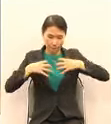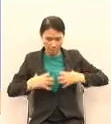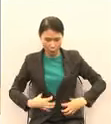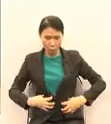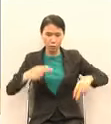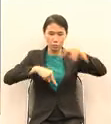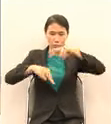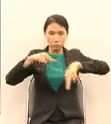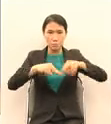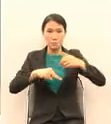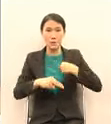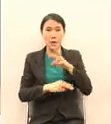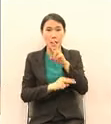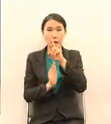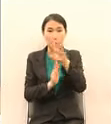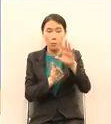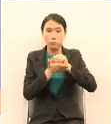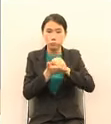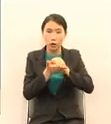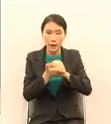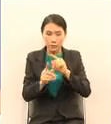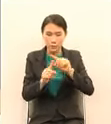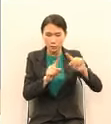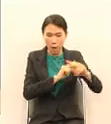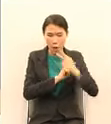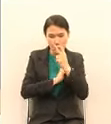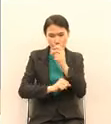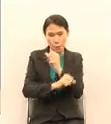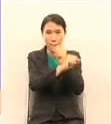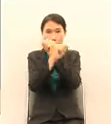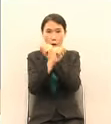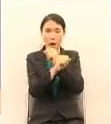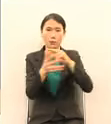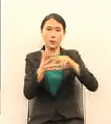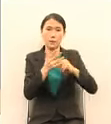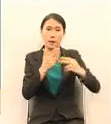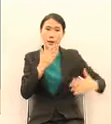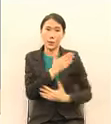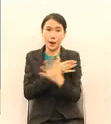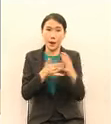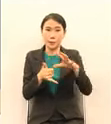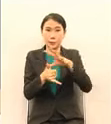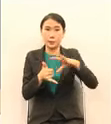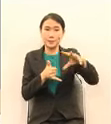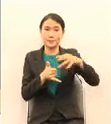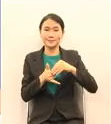ที่มีระบบบริการที่ป้องกันไม่ให้เกิดการติดเชื้อภายในนะครับ